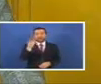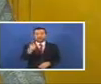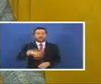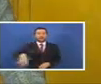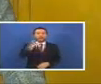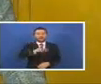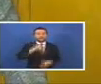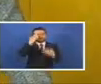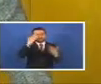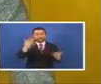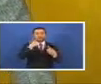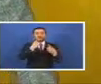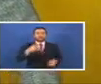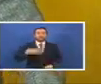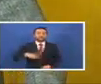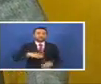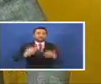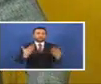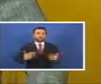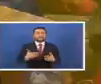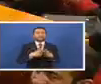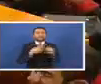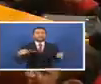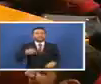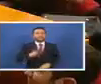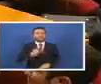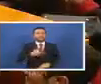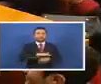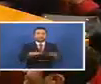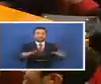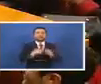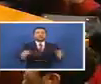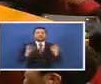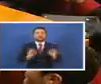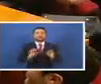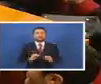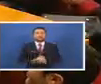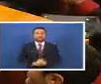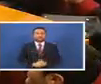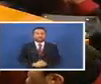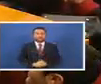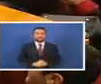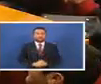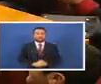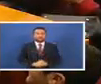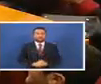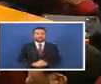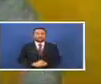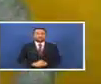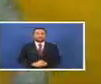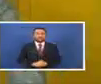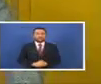hep birlikte merhaba demek istiyoruz. Geçecek bu günler.